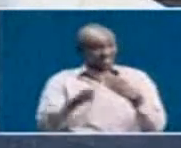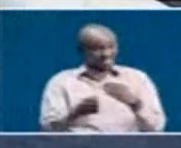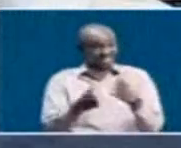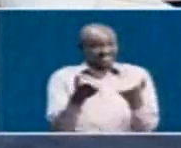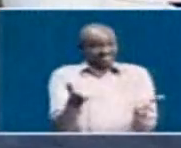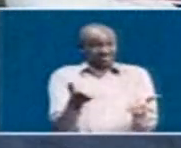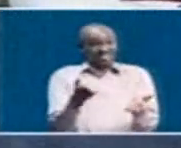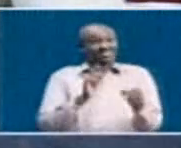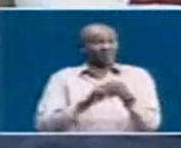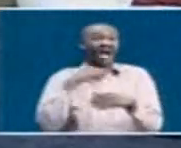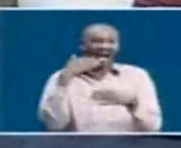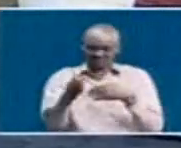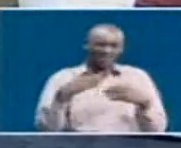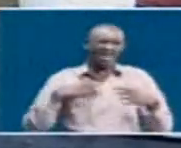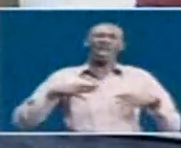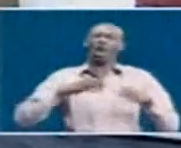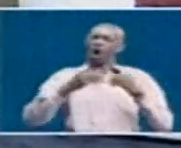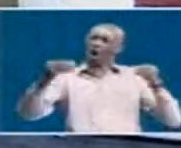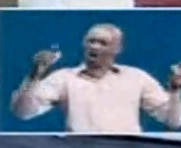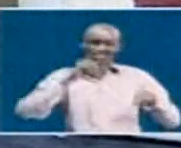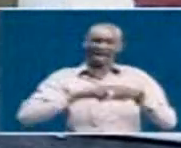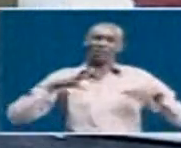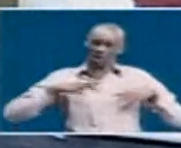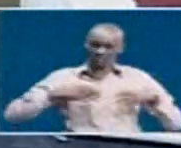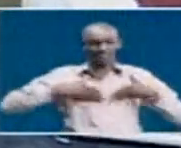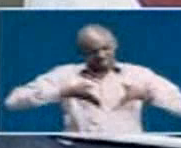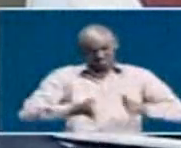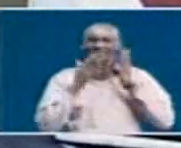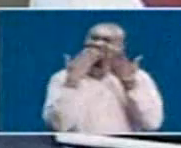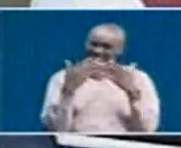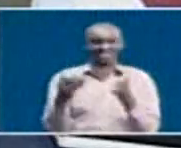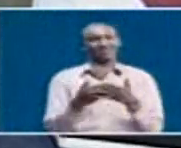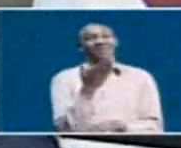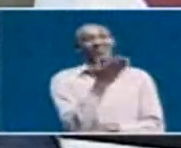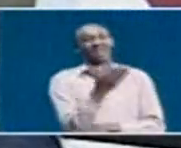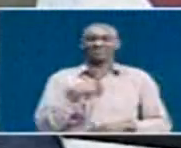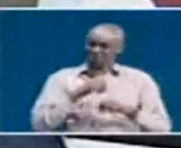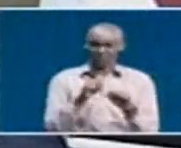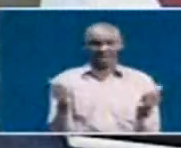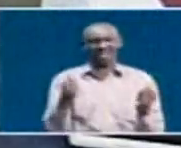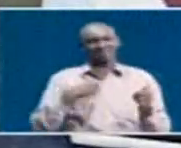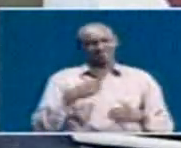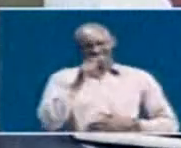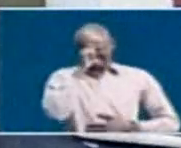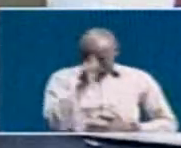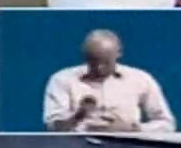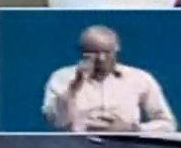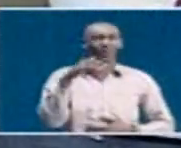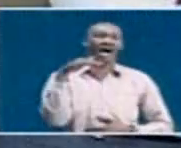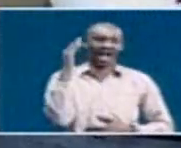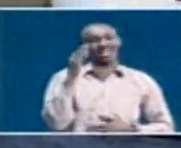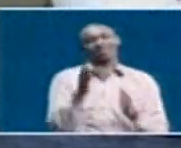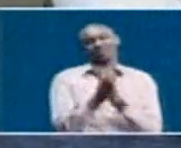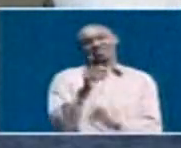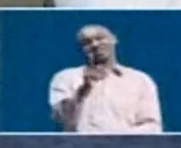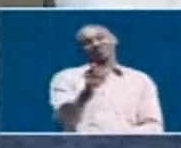badala mama baada ya likizo ndefu ya miezi 4 nilikuwa ninakwenda kujifungua, lakini alhamdulillah narudi mzima na ni heshima na furaha tele kwangu kujiunga nawe